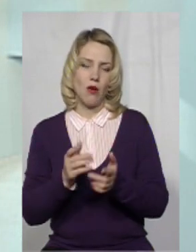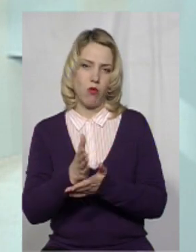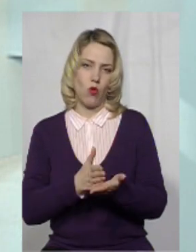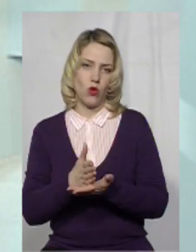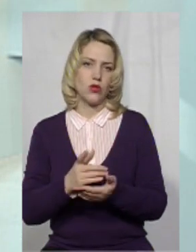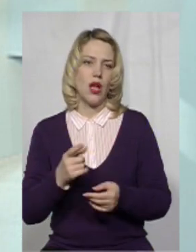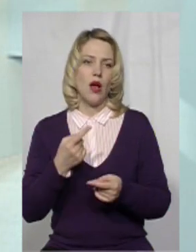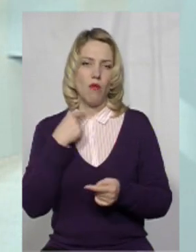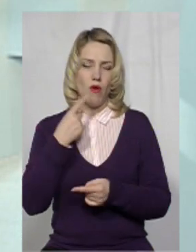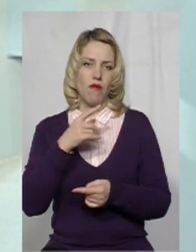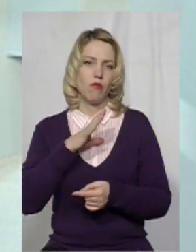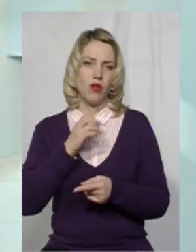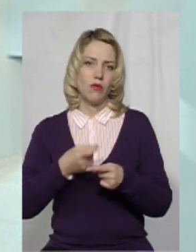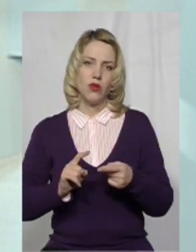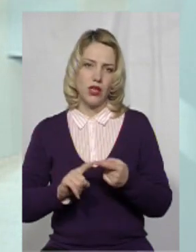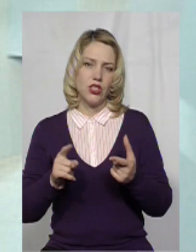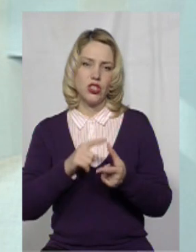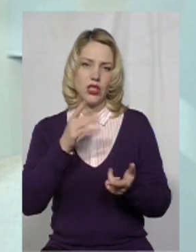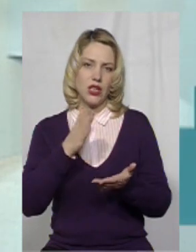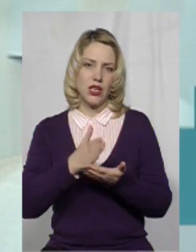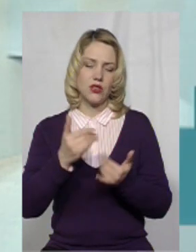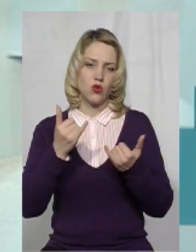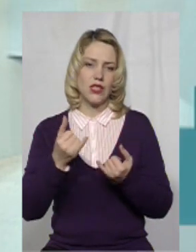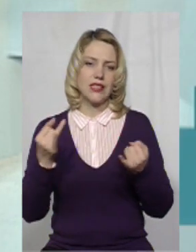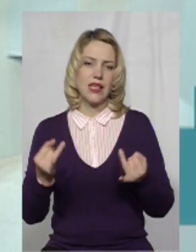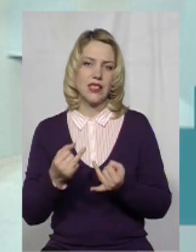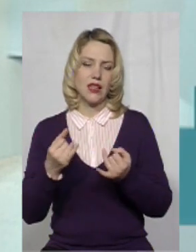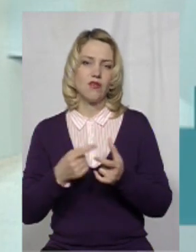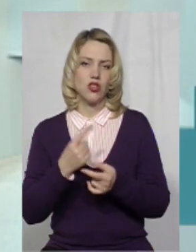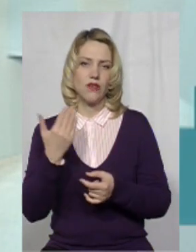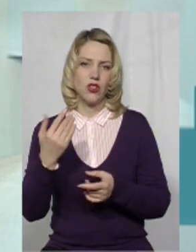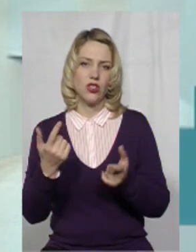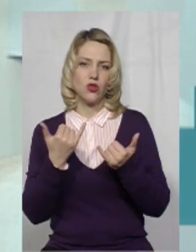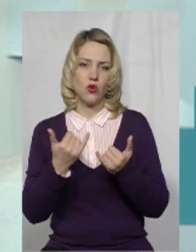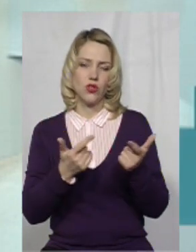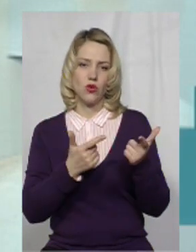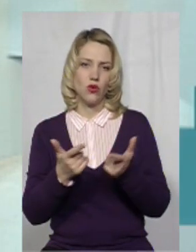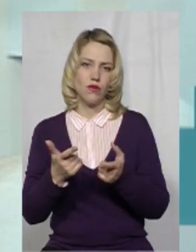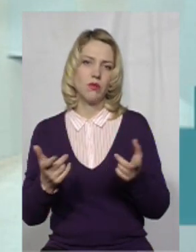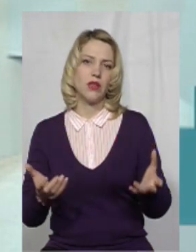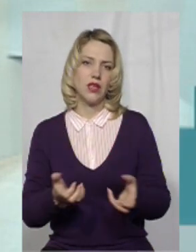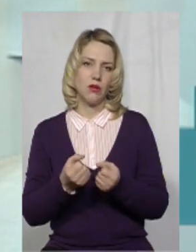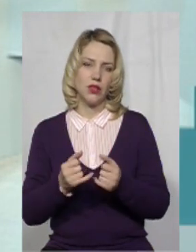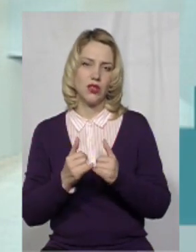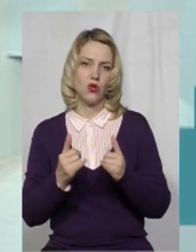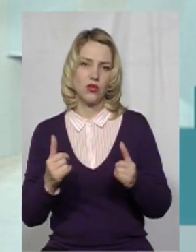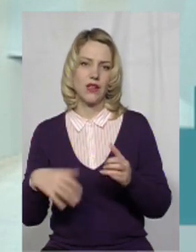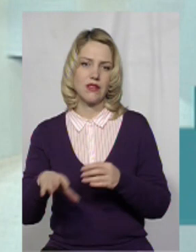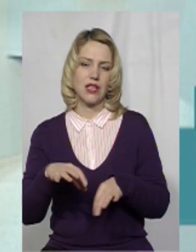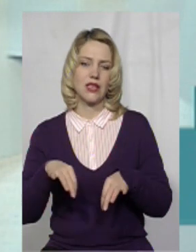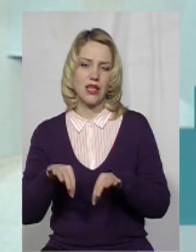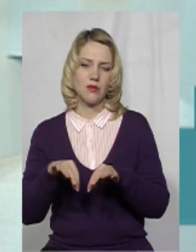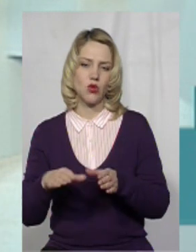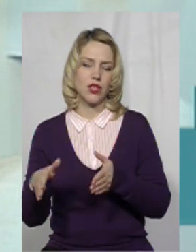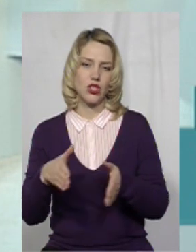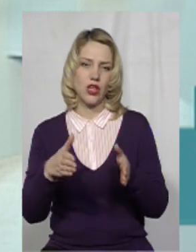про те, чи вони являються сьогодні зацікавленими і чи вони готові сьогодні підтримати розвиток всіх транспортних